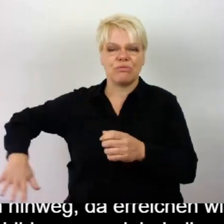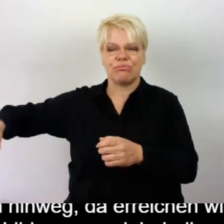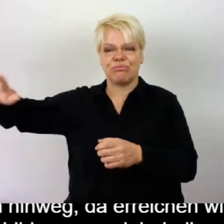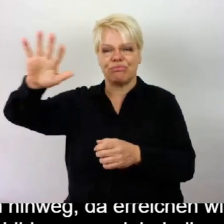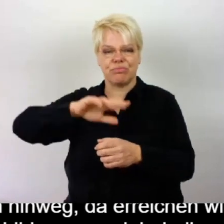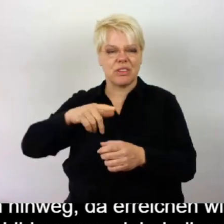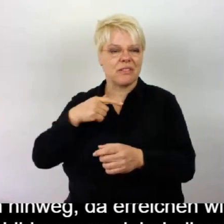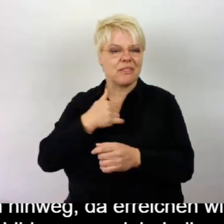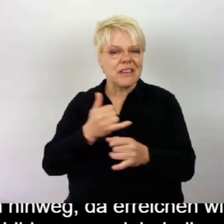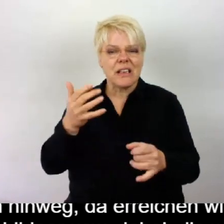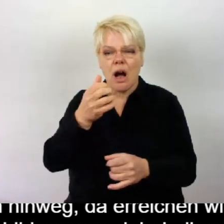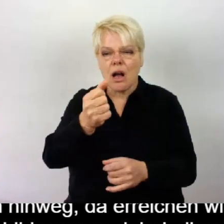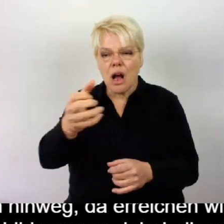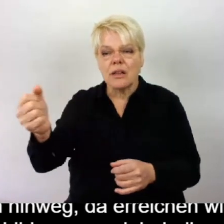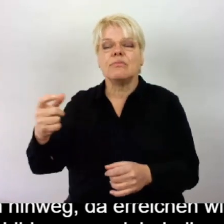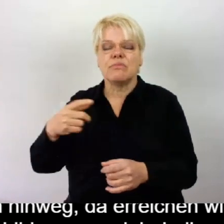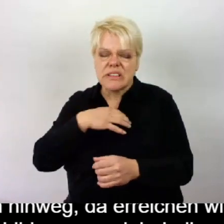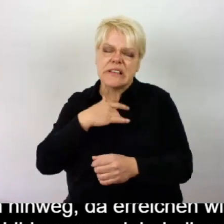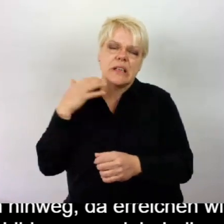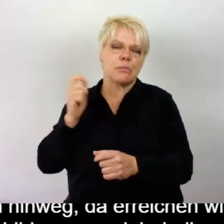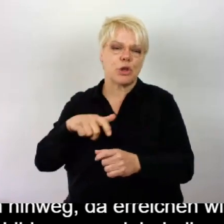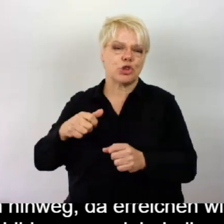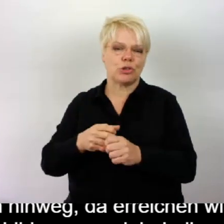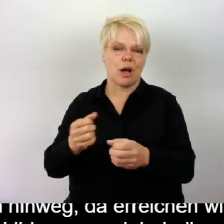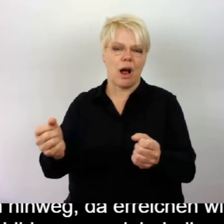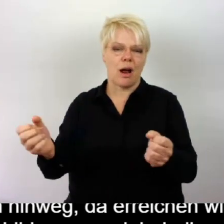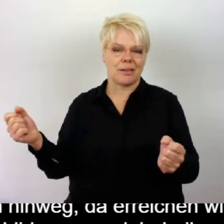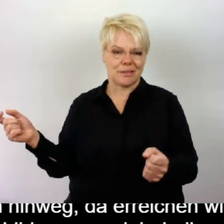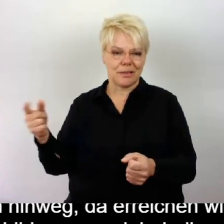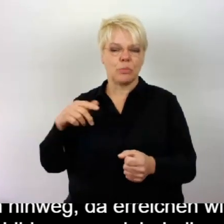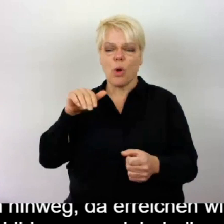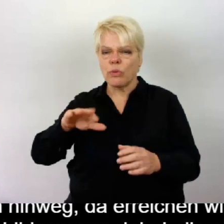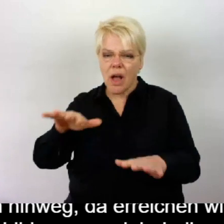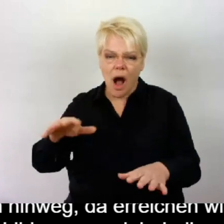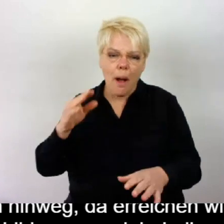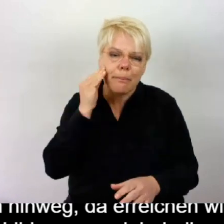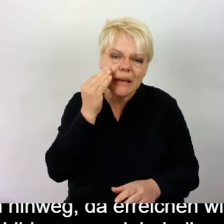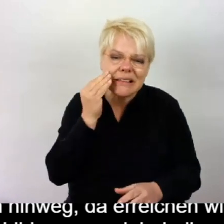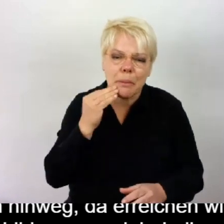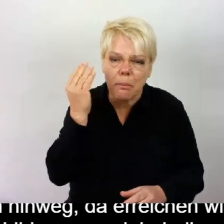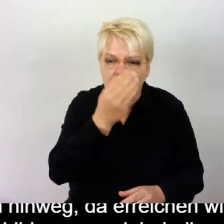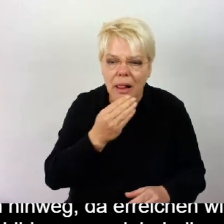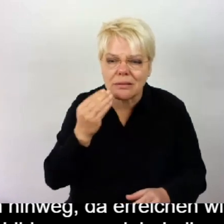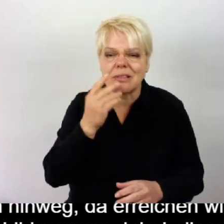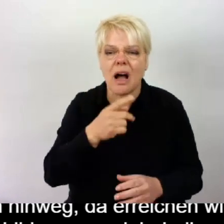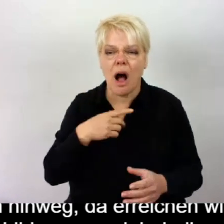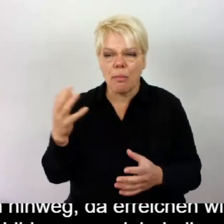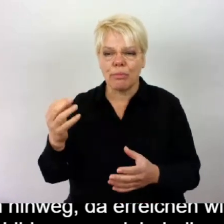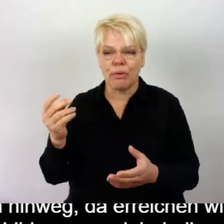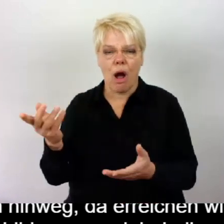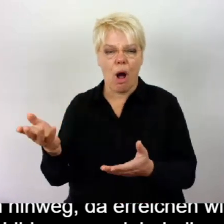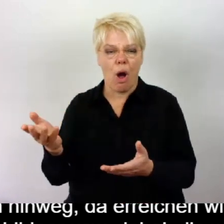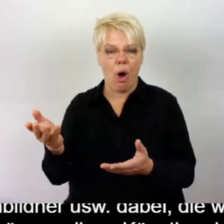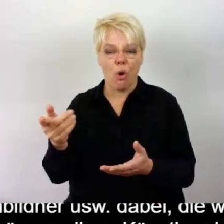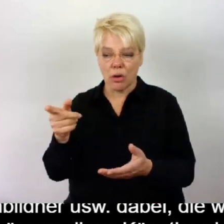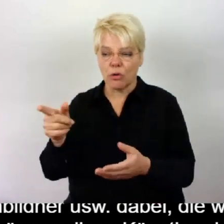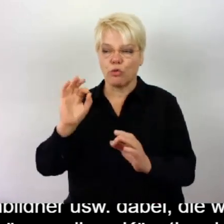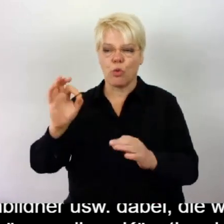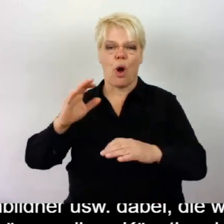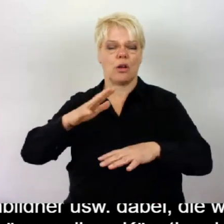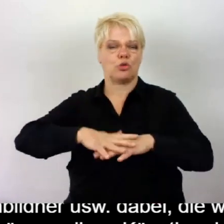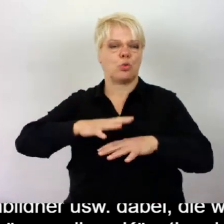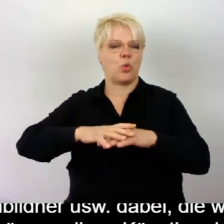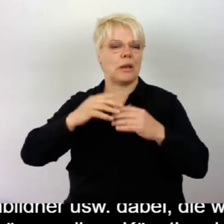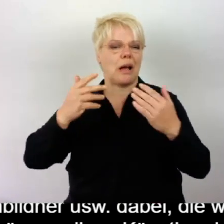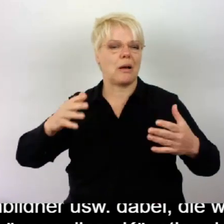andauern. Mit einer Förderung bis zum Ende des Jahres unterstützen wir bis zu 700 kleinere und mittlere Spielstätten im Bereich